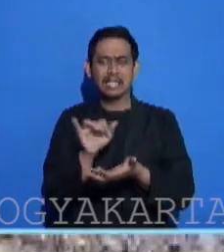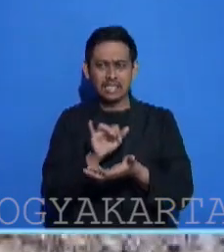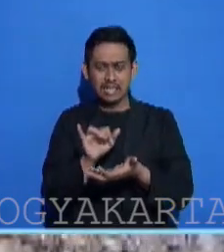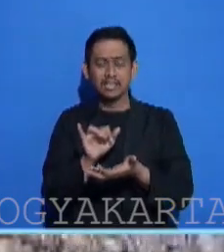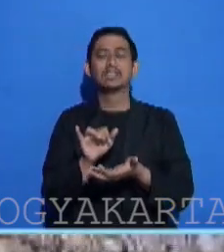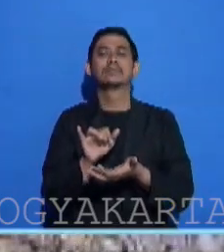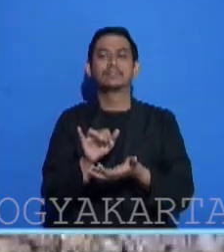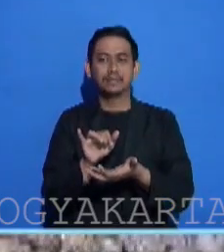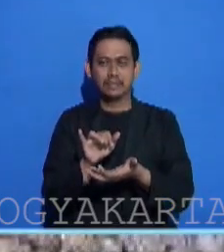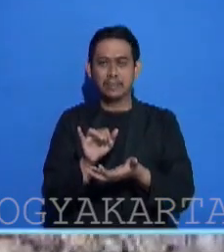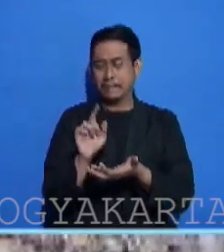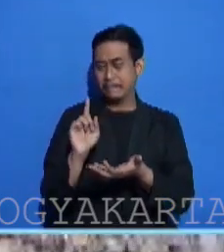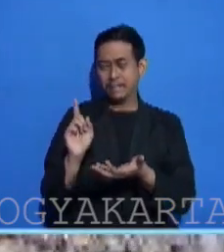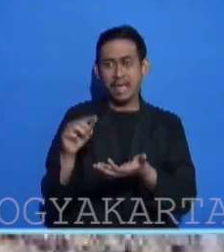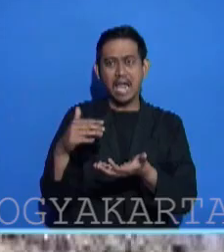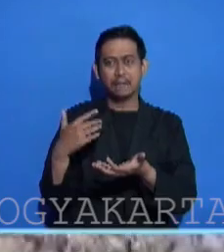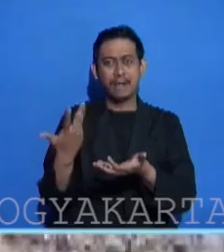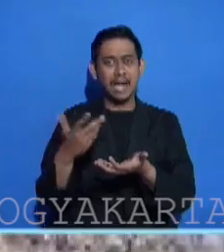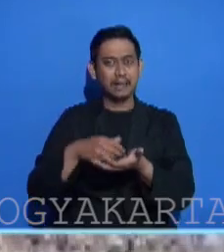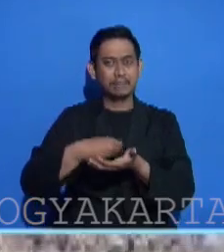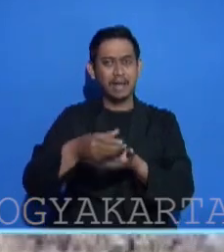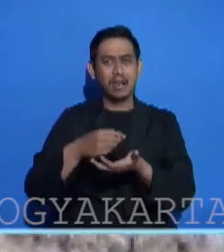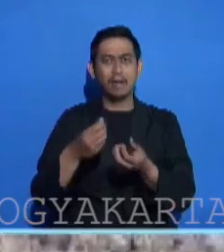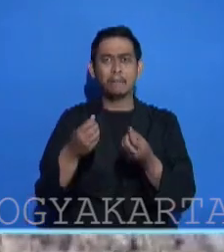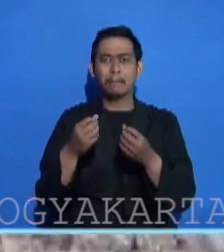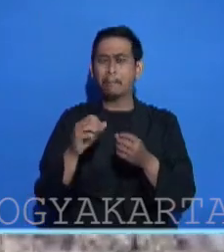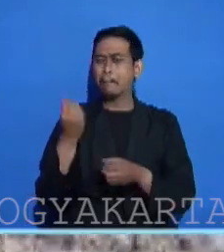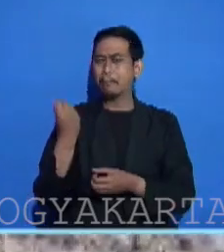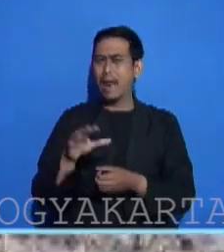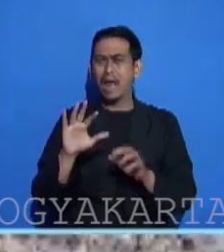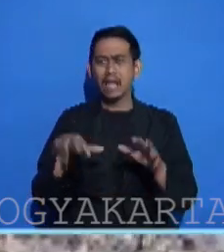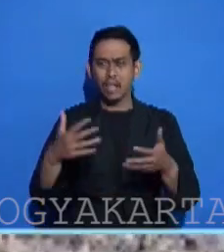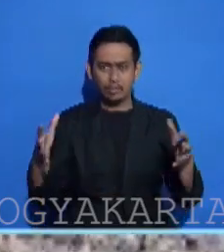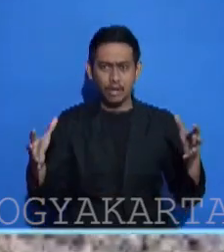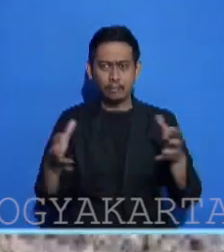habis, petani tetap menggunakan